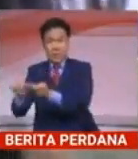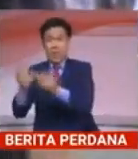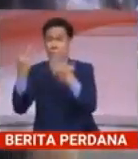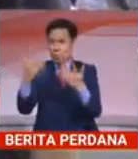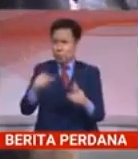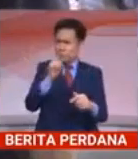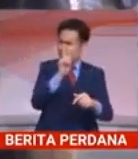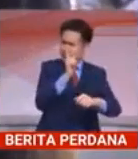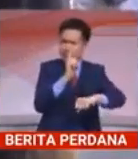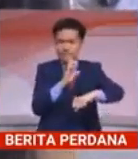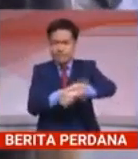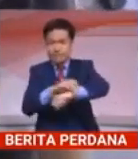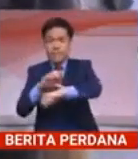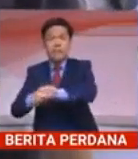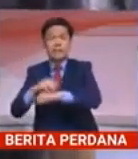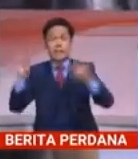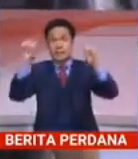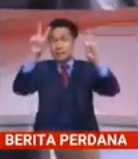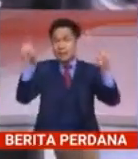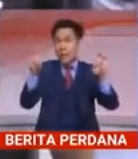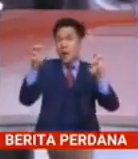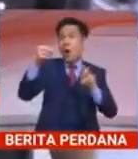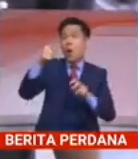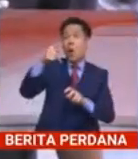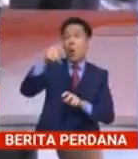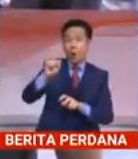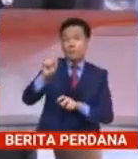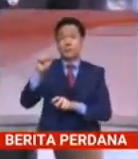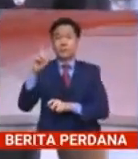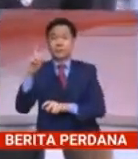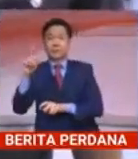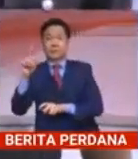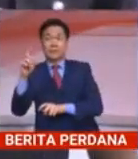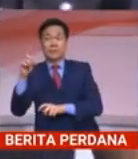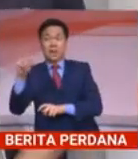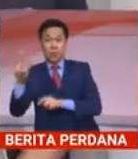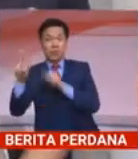serbuan menerusi Ops Dadu yang dijalankan sejak 1 Januari lalu.